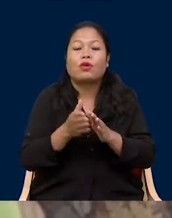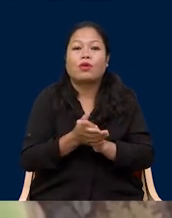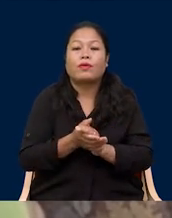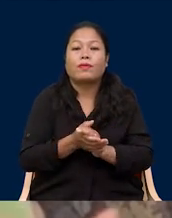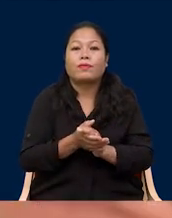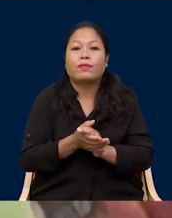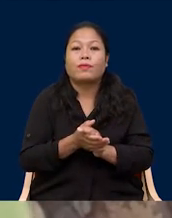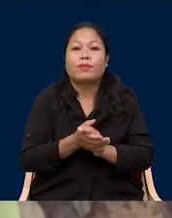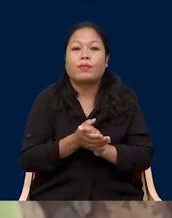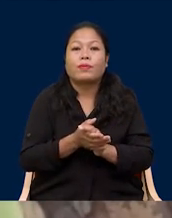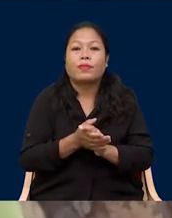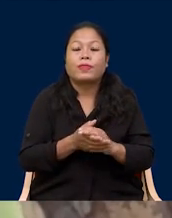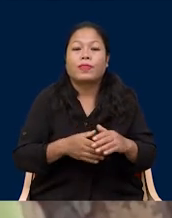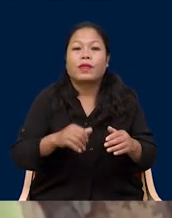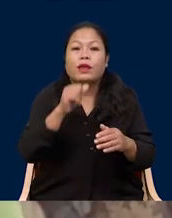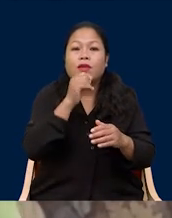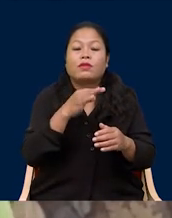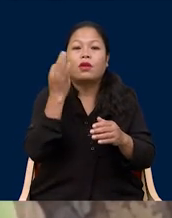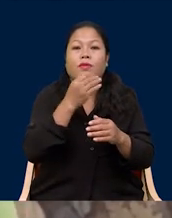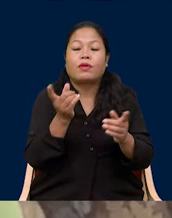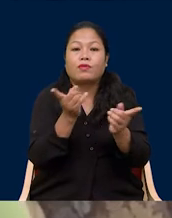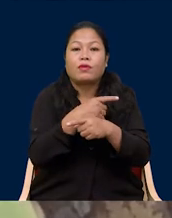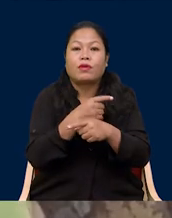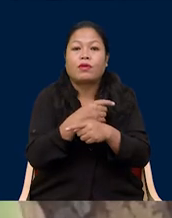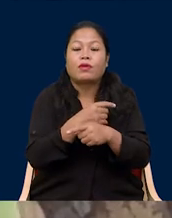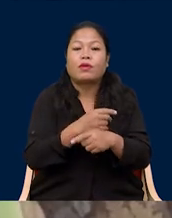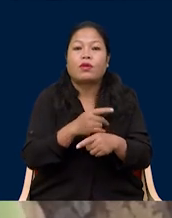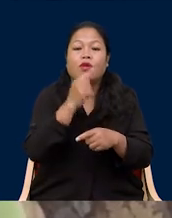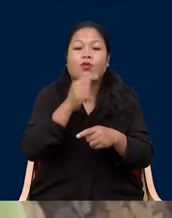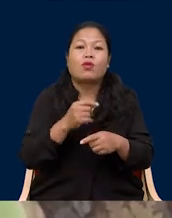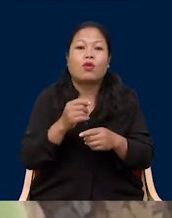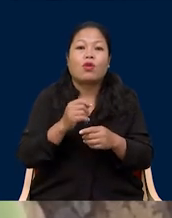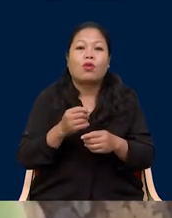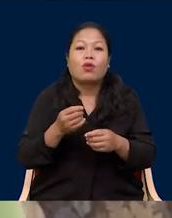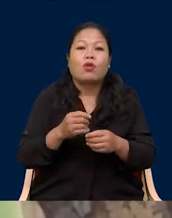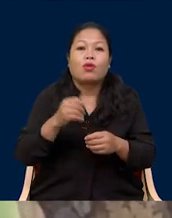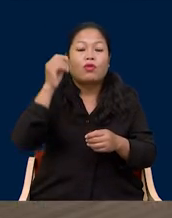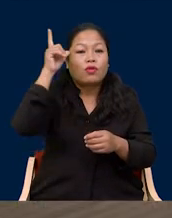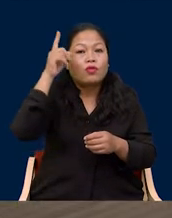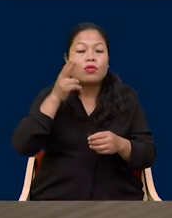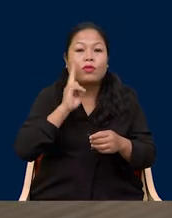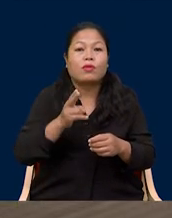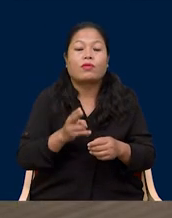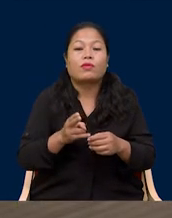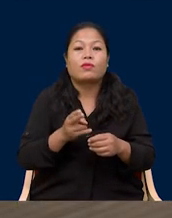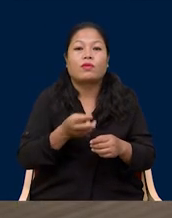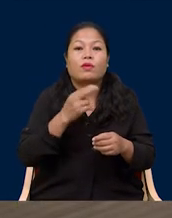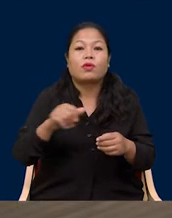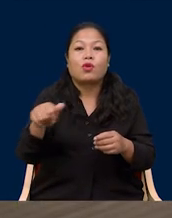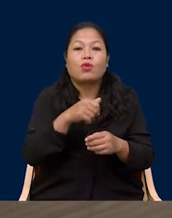चाहिँ क्लाइमेट चेन्जमा जलवायु परिवर्तनको अवेरनेसमा मात्रै नभइकन कि एज एन